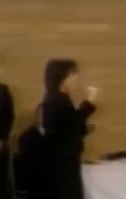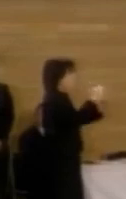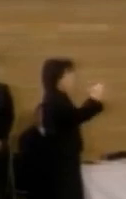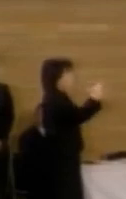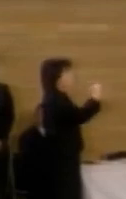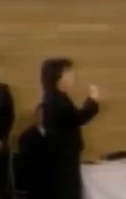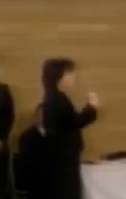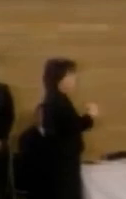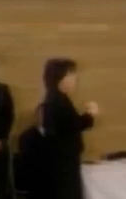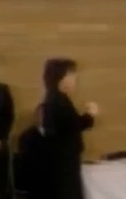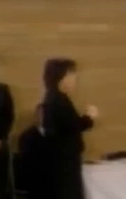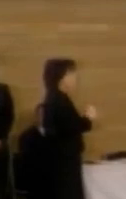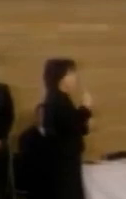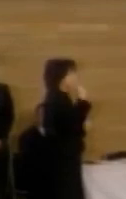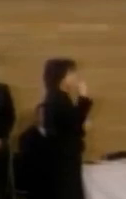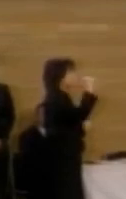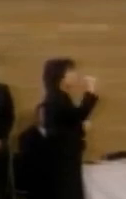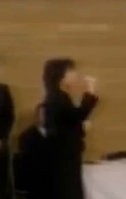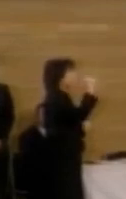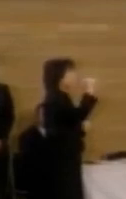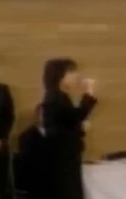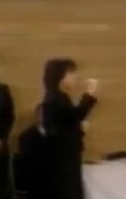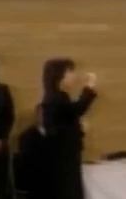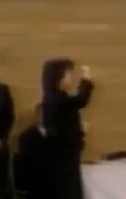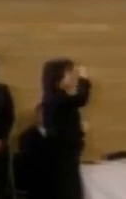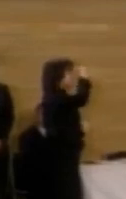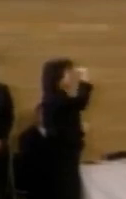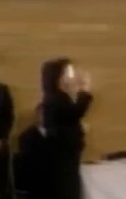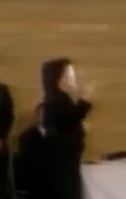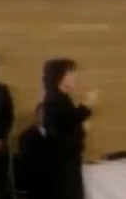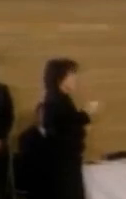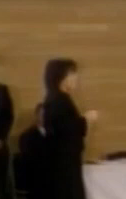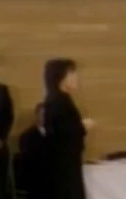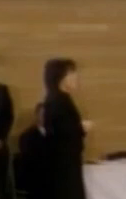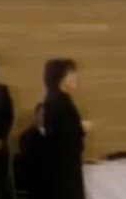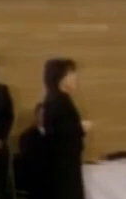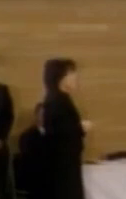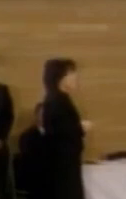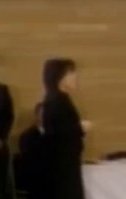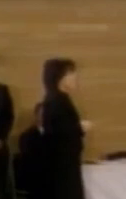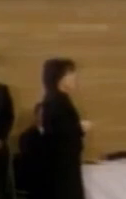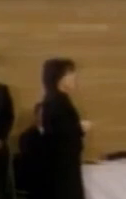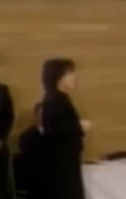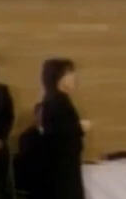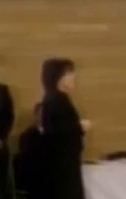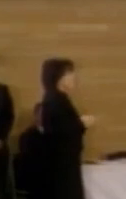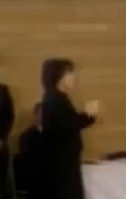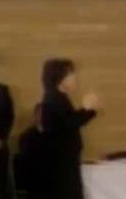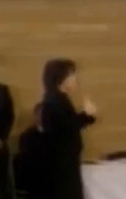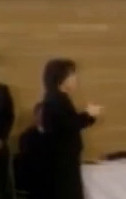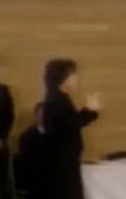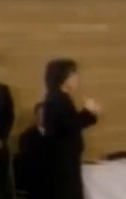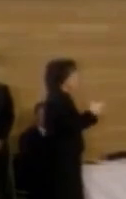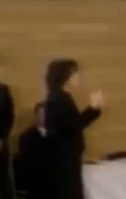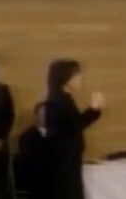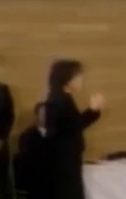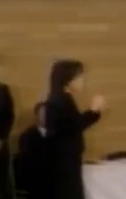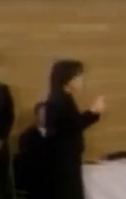の母は自宅療養中でした。いつもと変わらないありふれた日常、